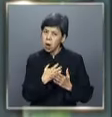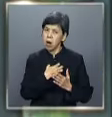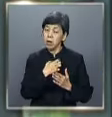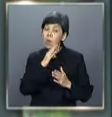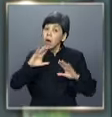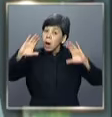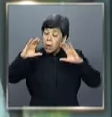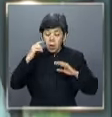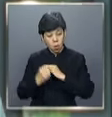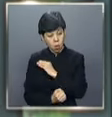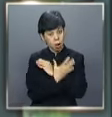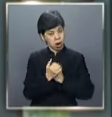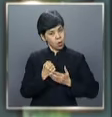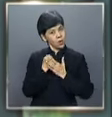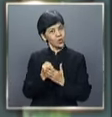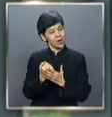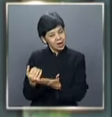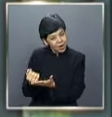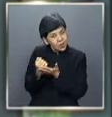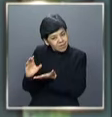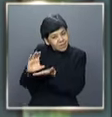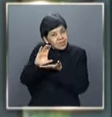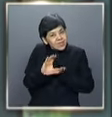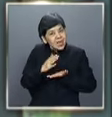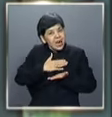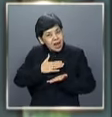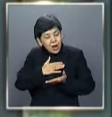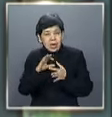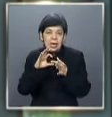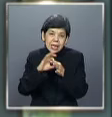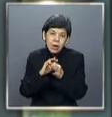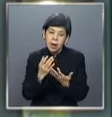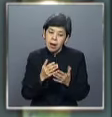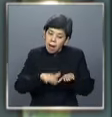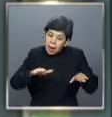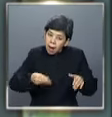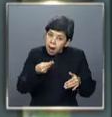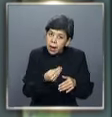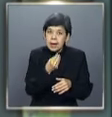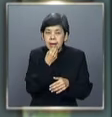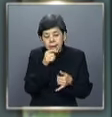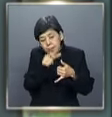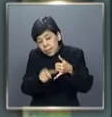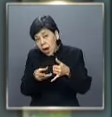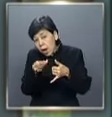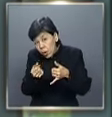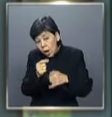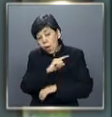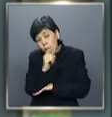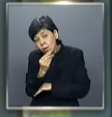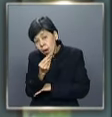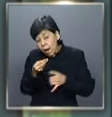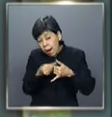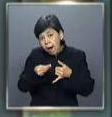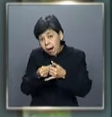ถ้ารัฐบาลได้มีโอกาสช่วยเรานะฮะให้เงินสวัสดิการค่าอาหารเด็กเป็นค่าหัวไปเป็นวันๆไปวัน